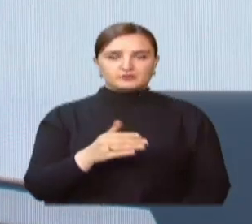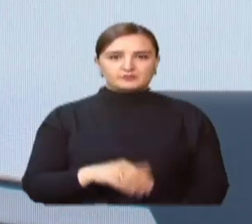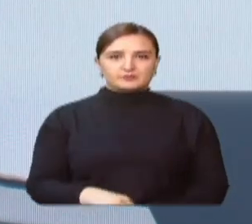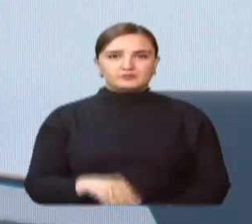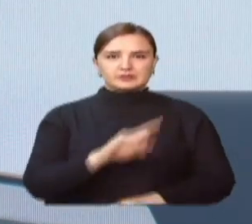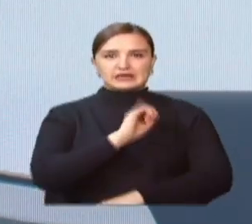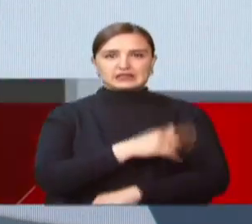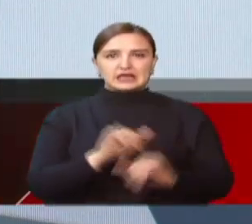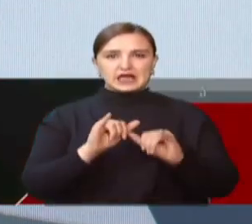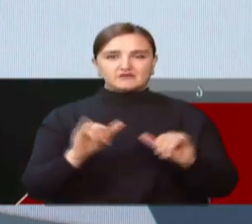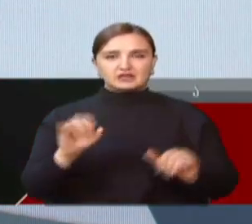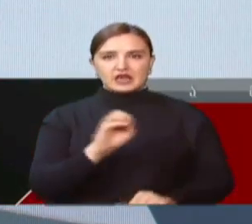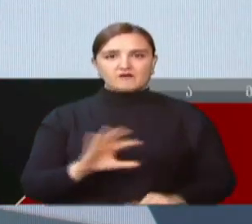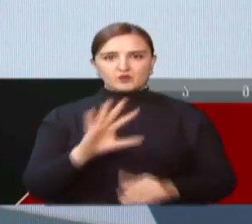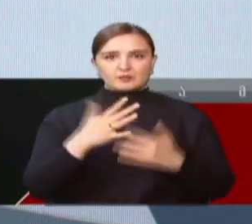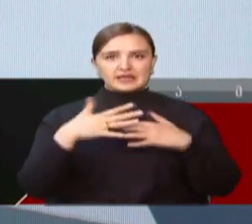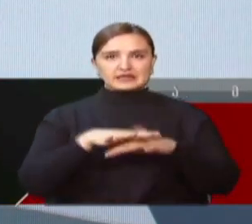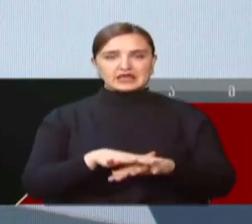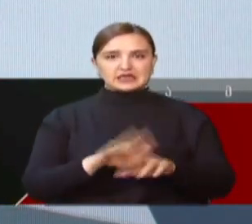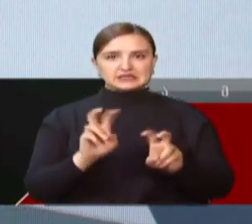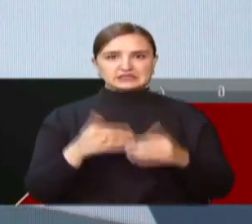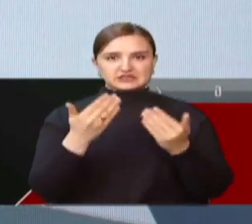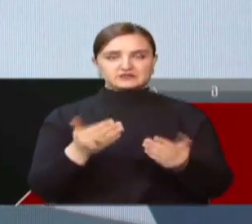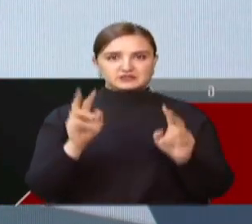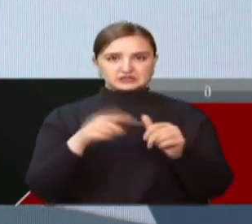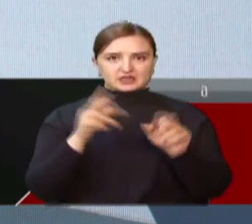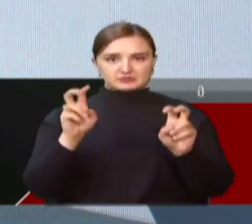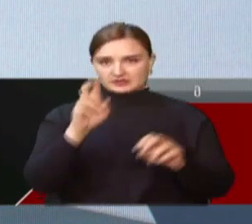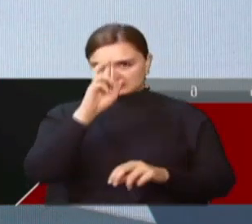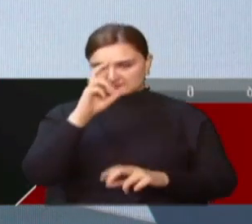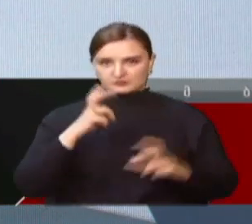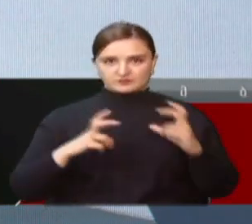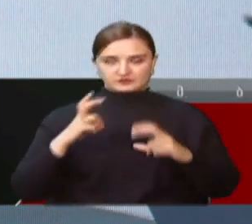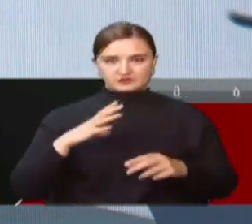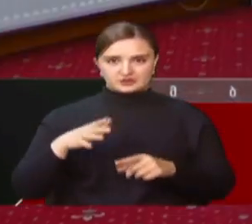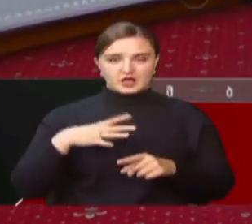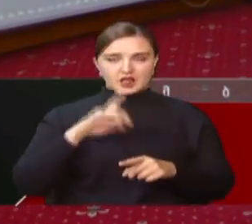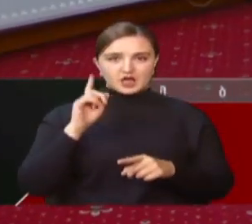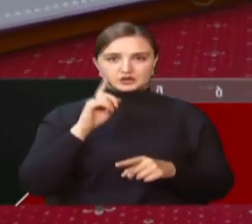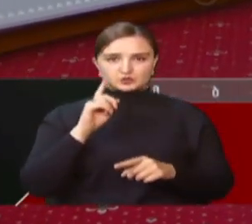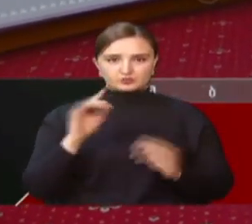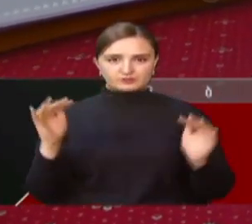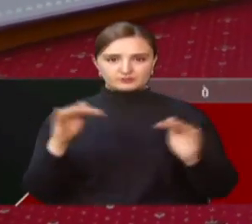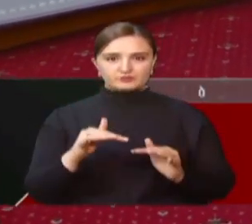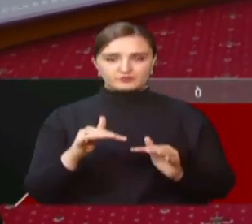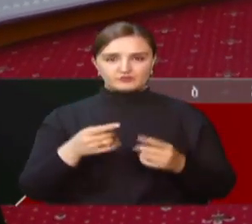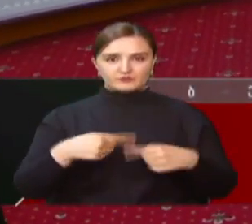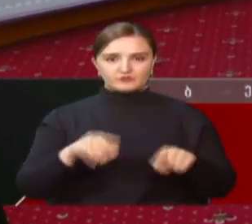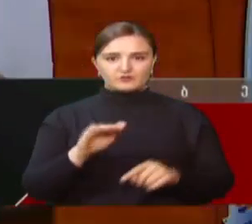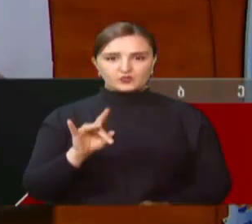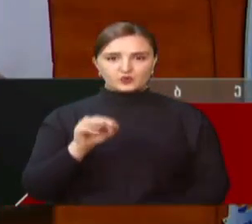გრადი განვითარებისა და ევრო ინტეგრაციისთვის ამ სახელწოდებით თბილისის სახელმწიფო სამედიცინო უნივერსიტეტმა ახალგაზრდულ ფორუმს უმასპინძლა ღონისძიების